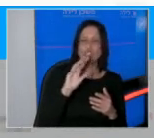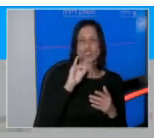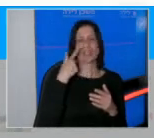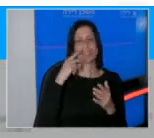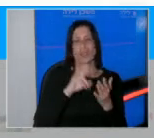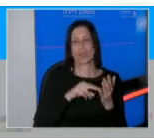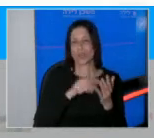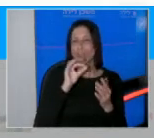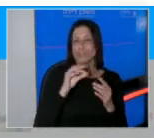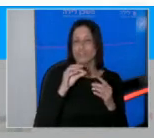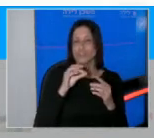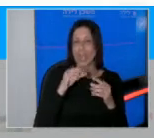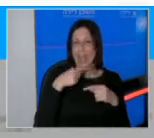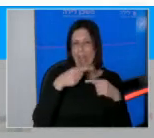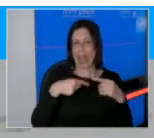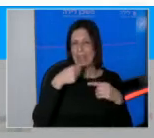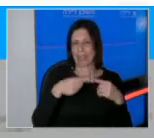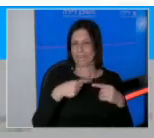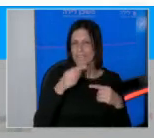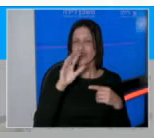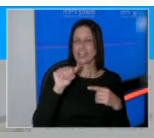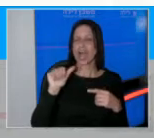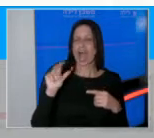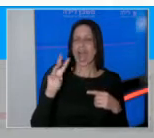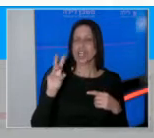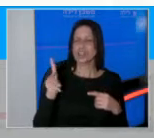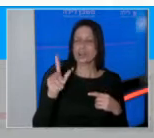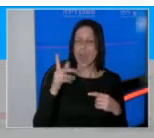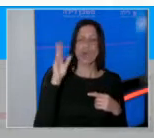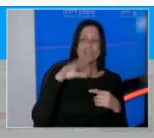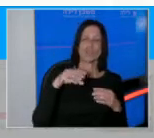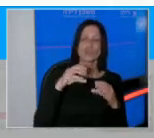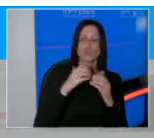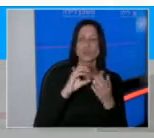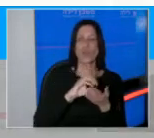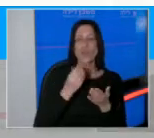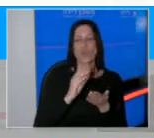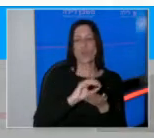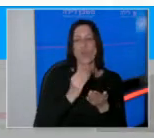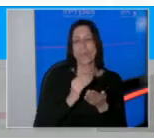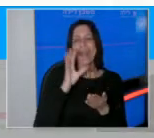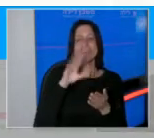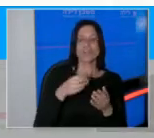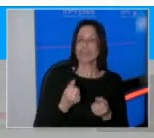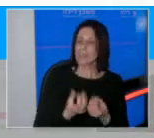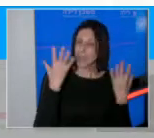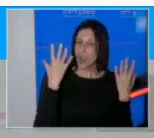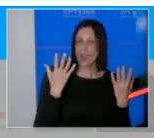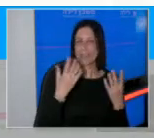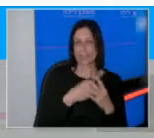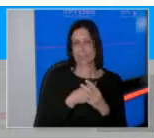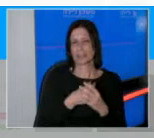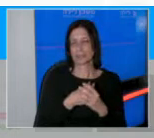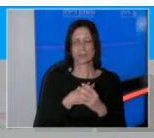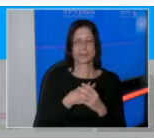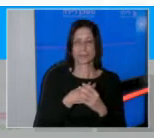את התמונות של עלי גפן, ויש אשפלו, ויש טבית, ויש קובה, ויש טבעוני. כל תמונות של האוכל של